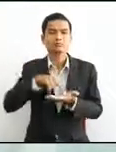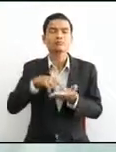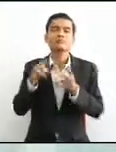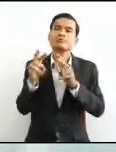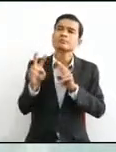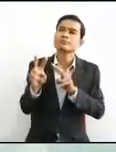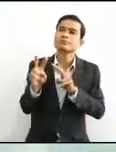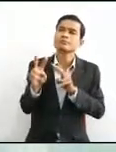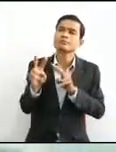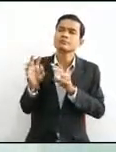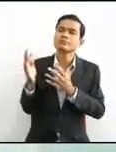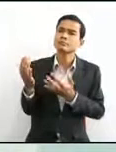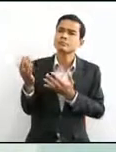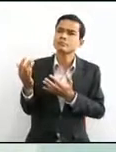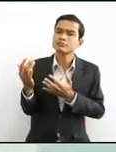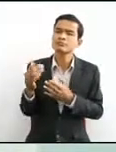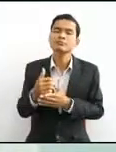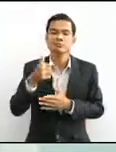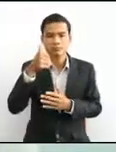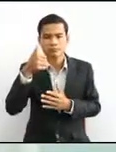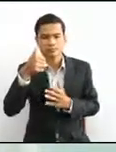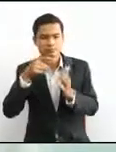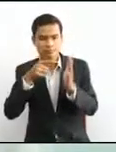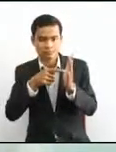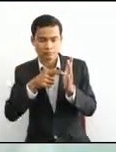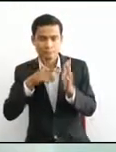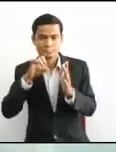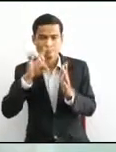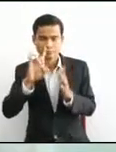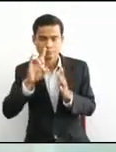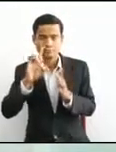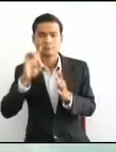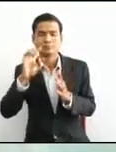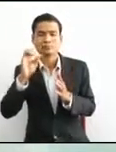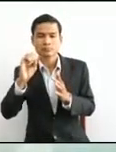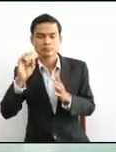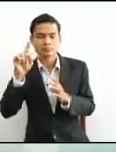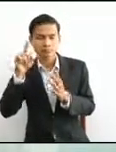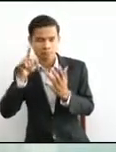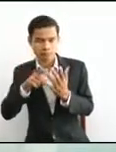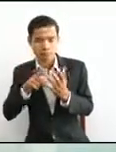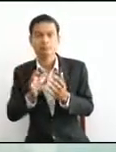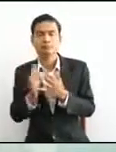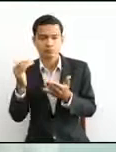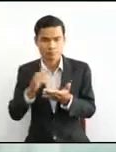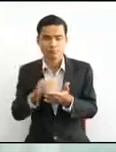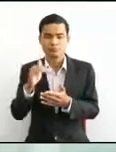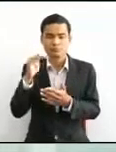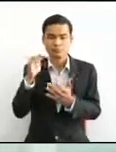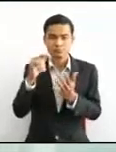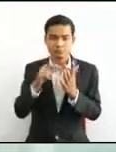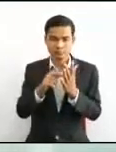ổng. Chăm nị mùl. Chà, mình bị ai ổng ấy, con sẽ đọc một đồng tiếng. Sô